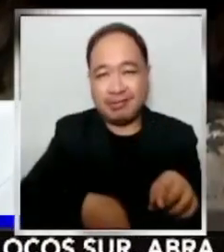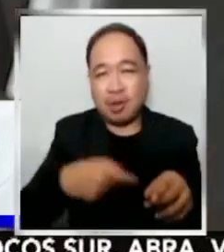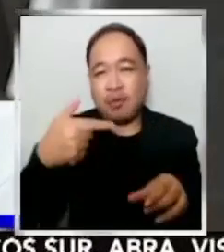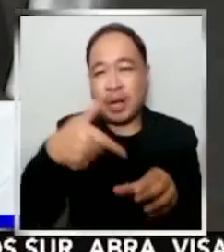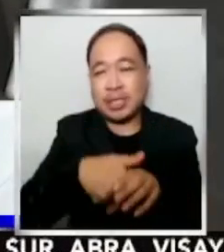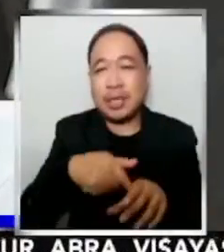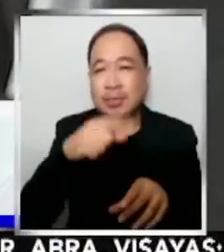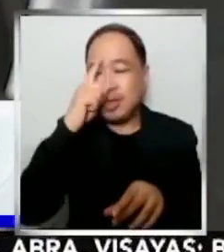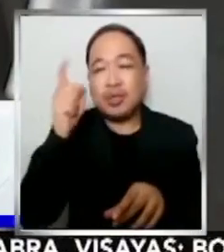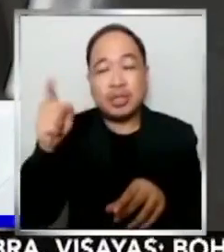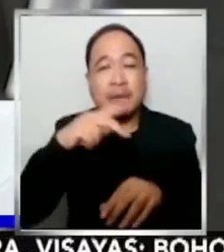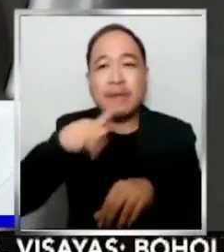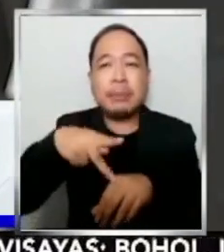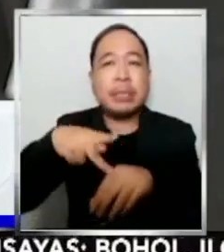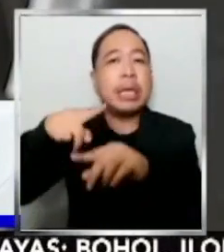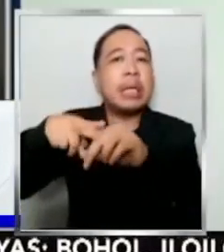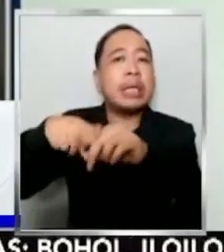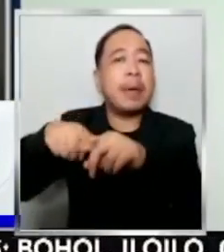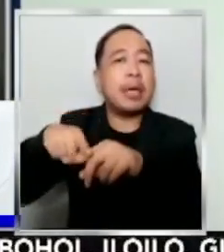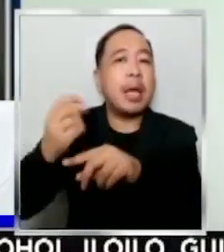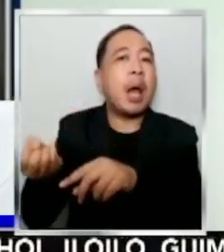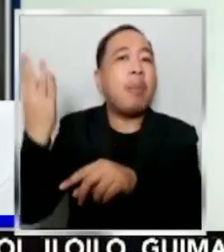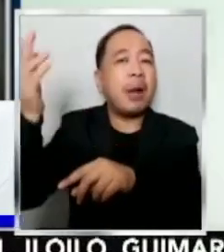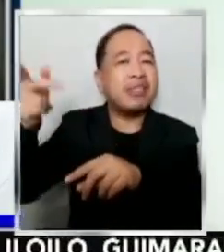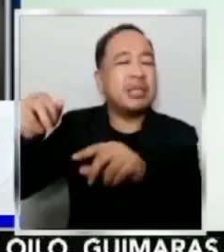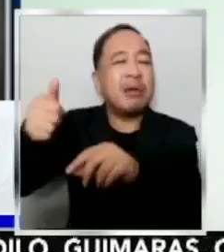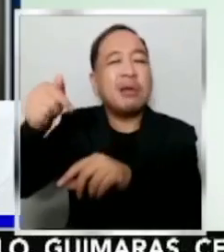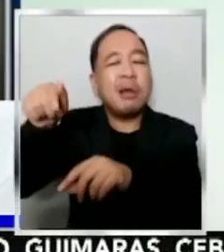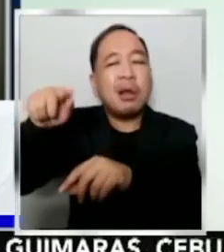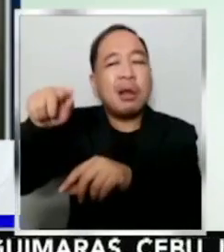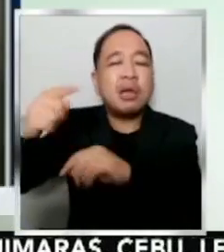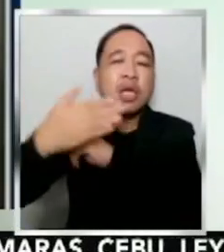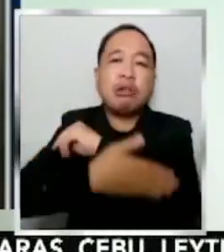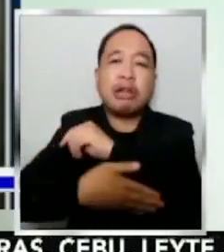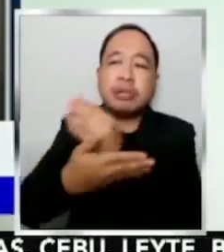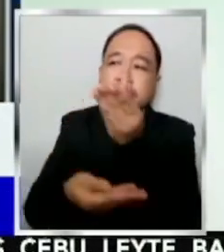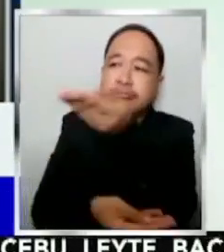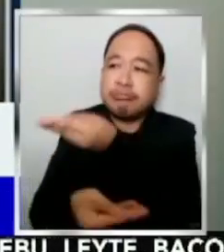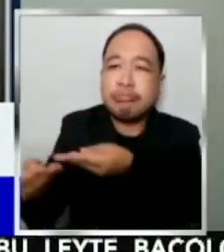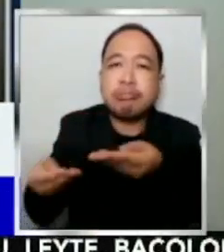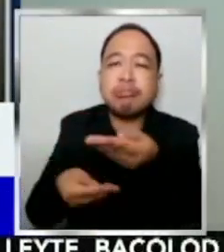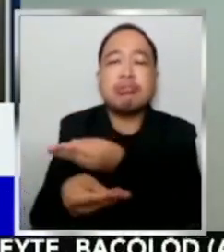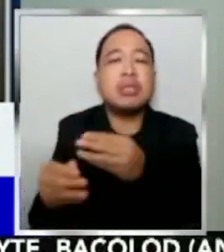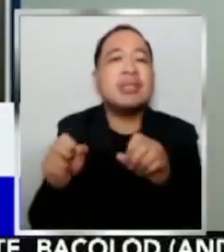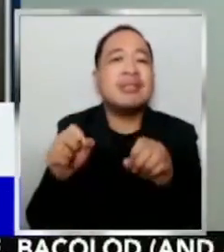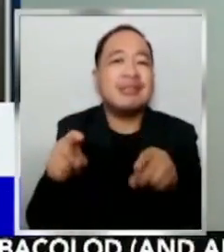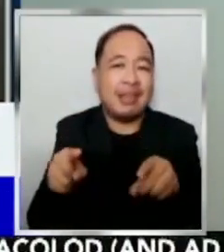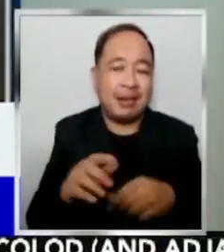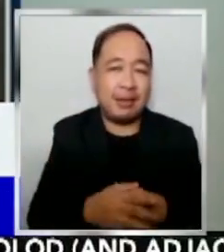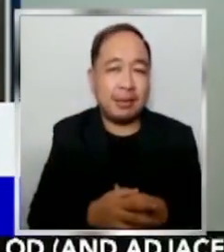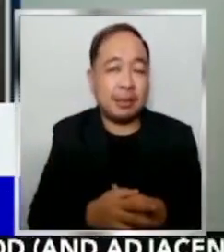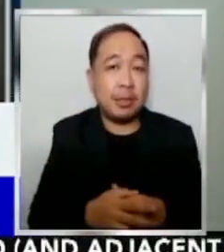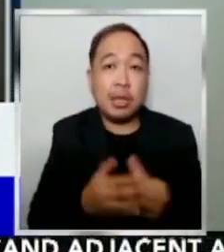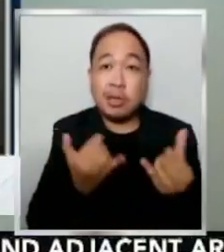sa unang naging pahayag ng DOE. Under the situation right now, existing circumstances, hindi naman